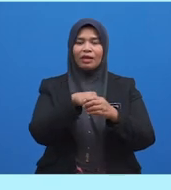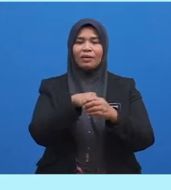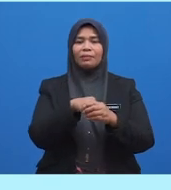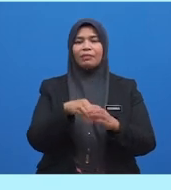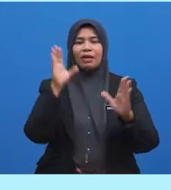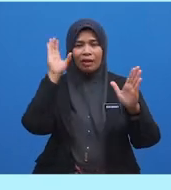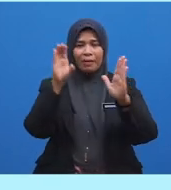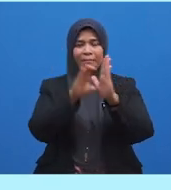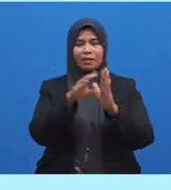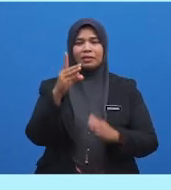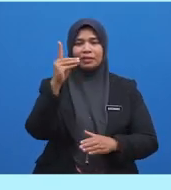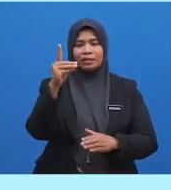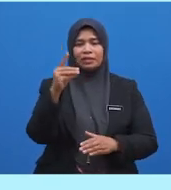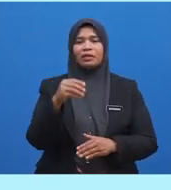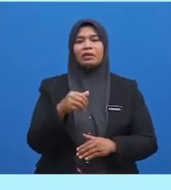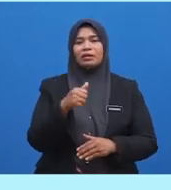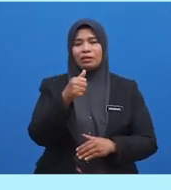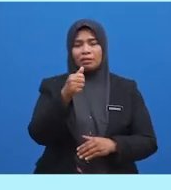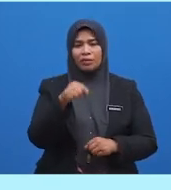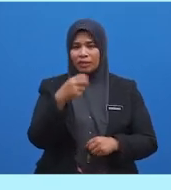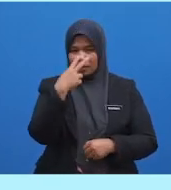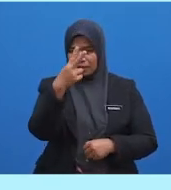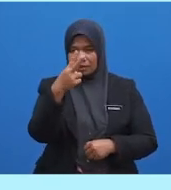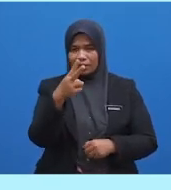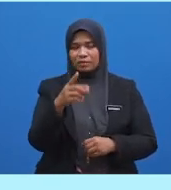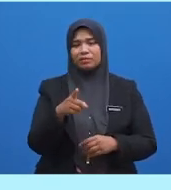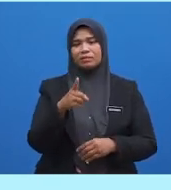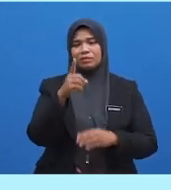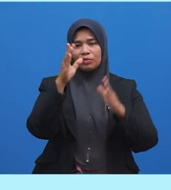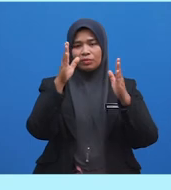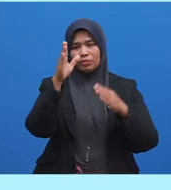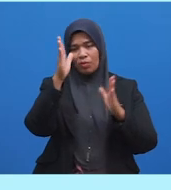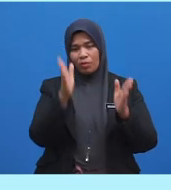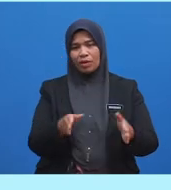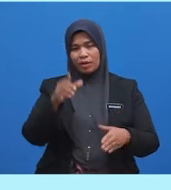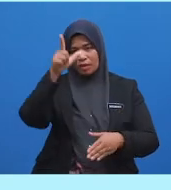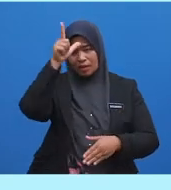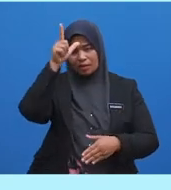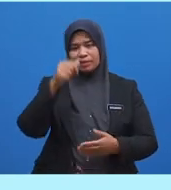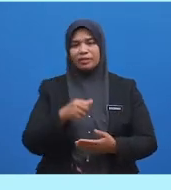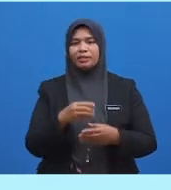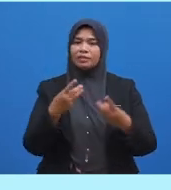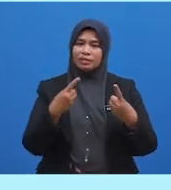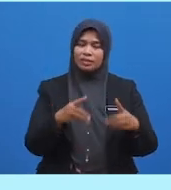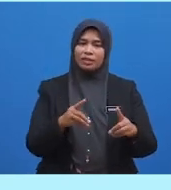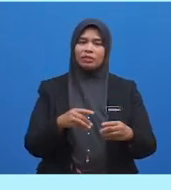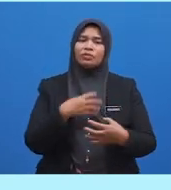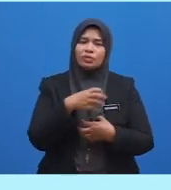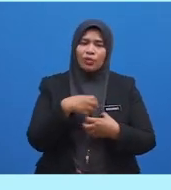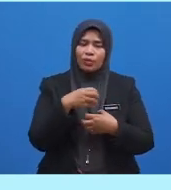di ini kamu boleh melihat seorang budak lelaki ini sedang